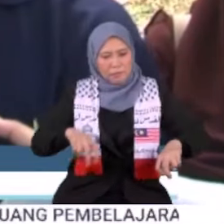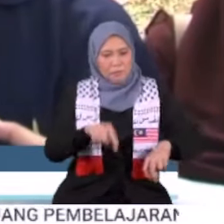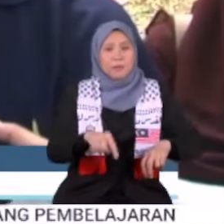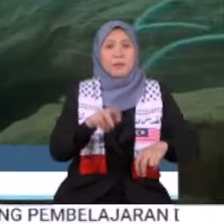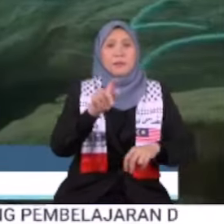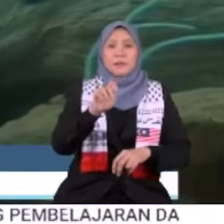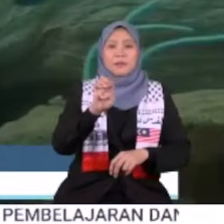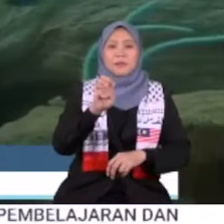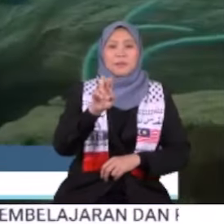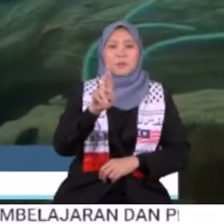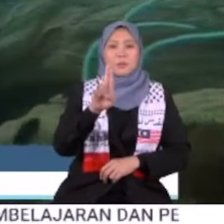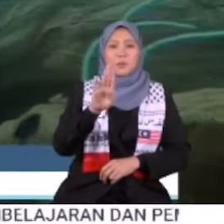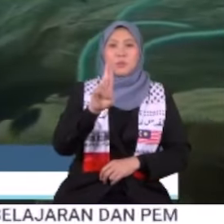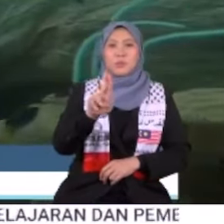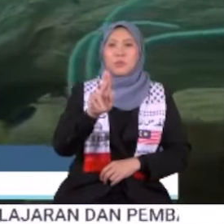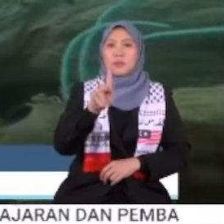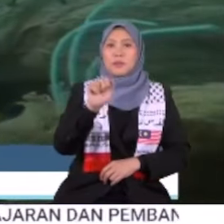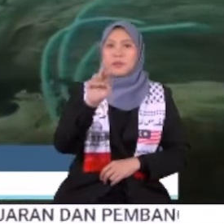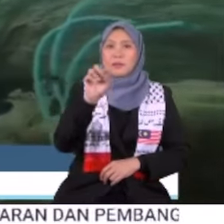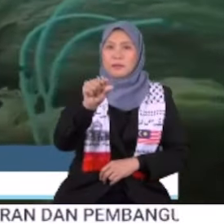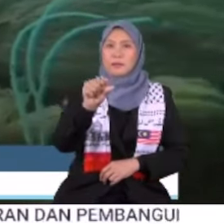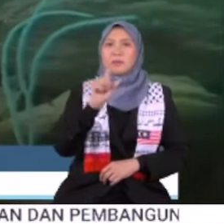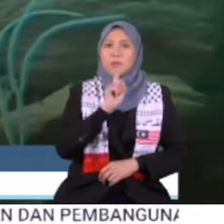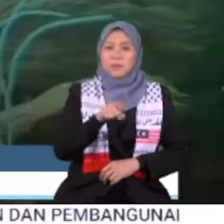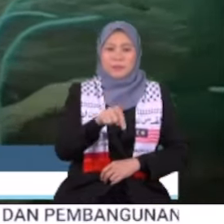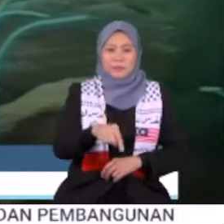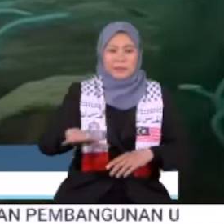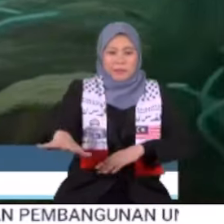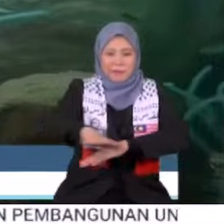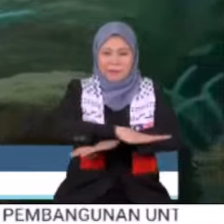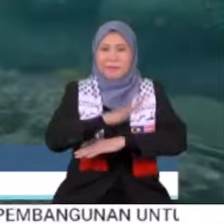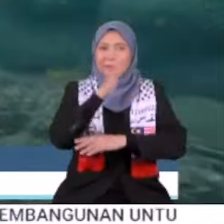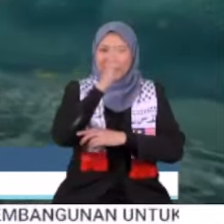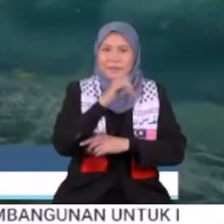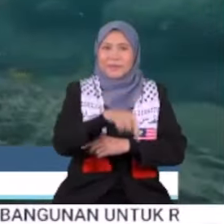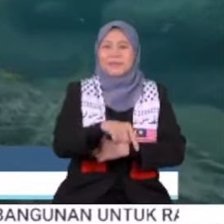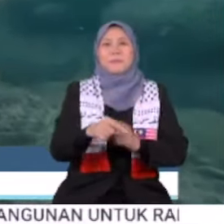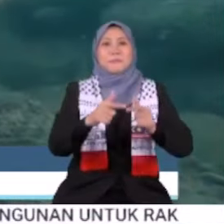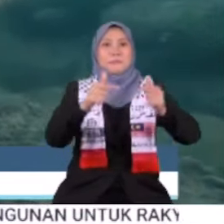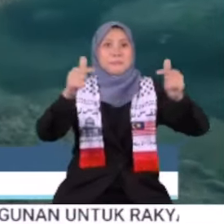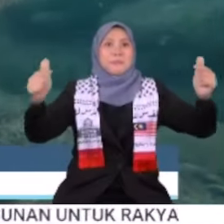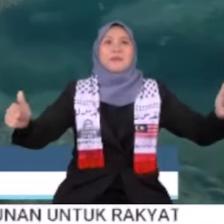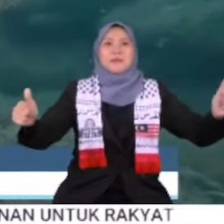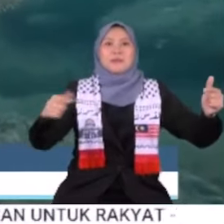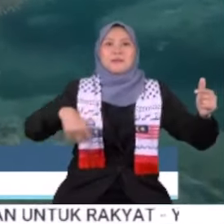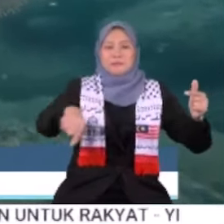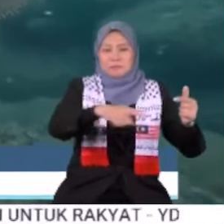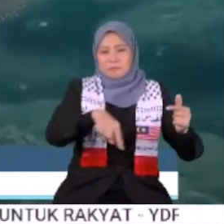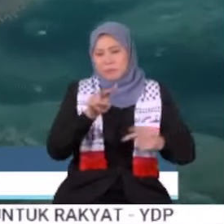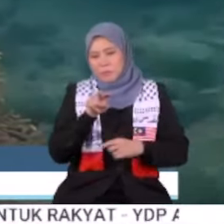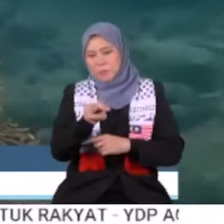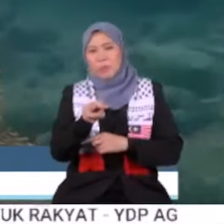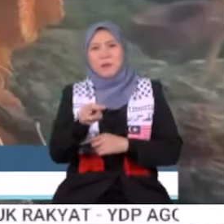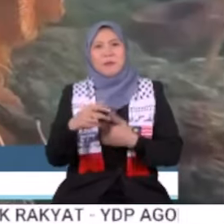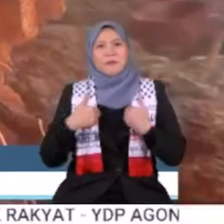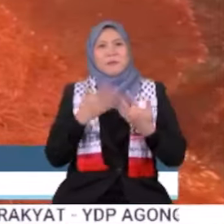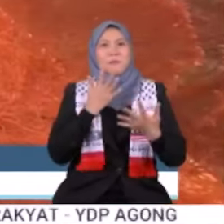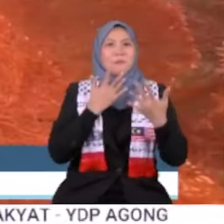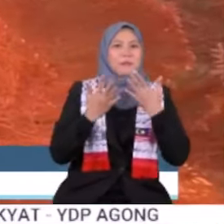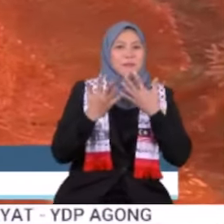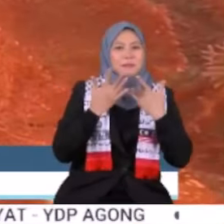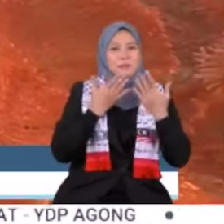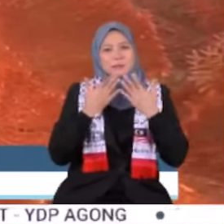terumbu karang di perairan Taman Laut Melaka ni dia lebih besar. Sebab kita Selat Melaka kan, kita tengok